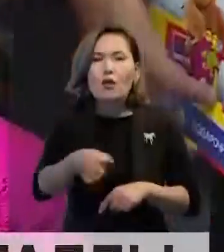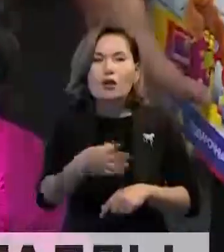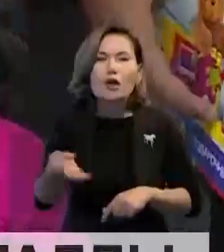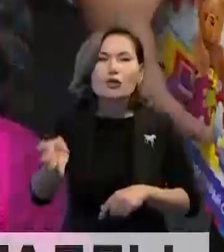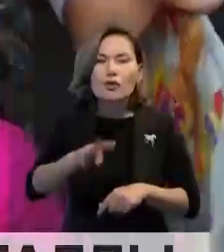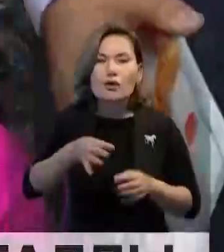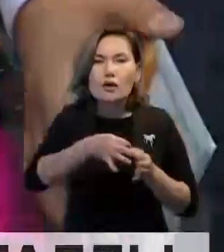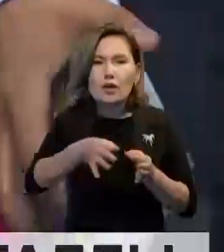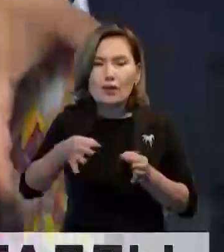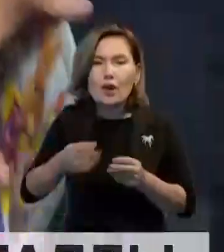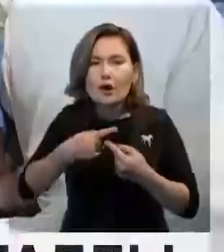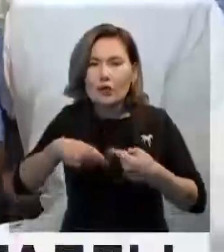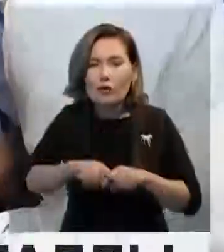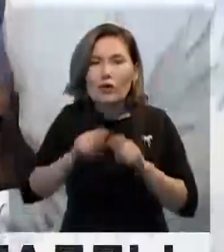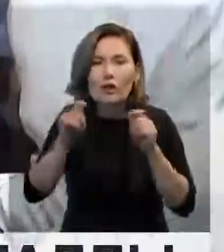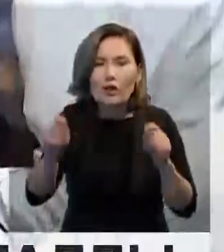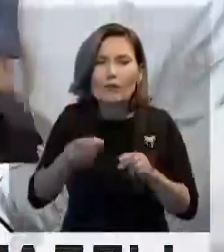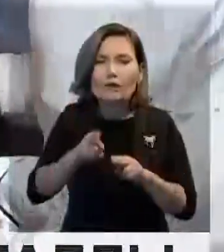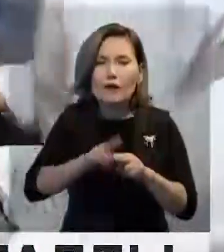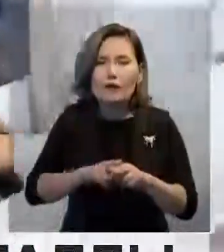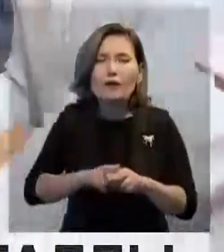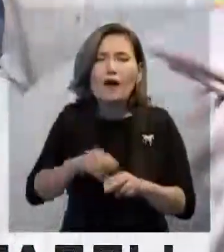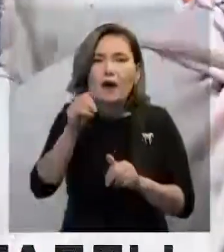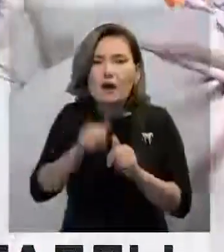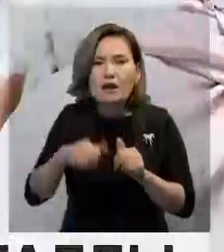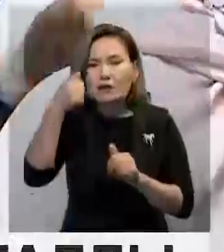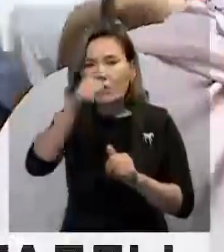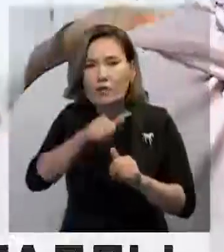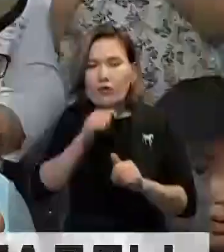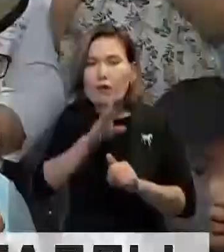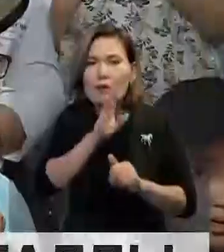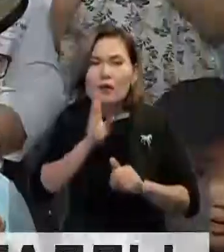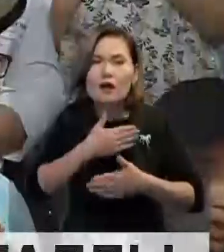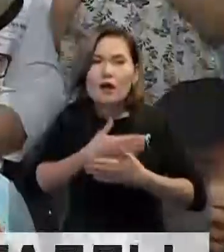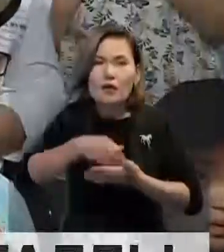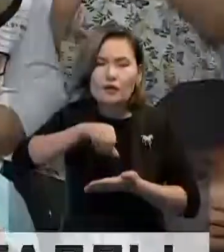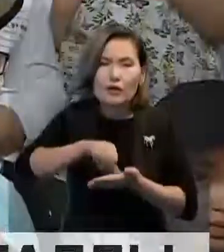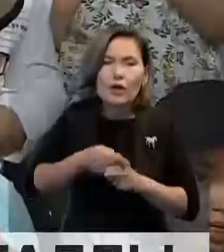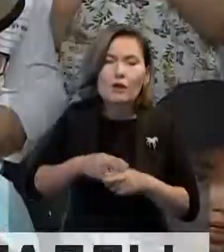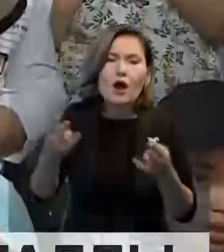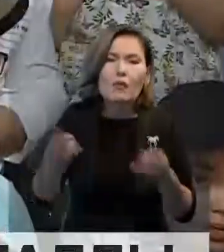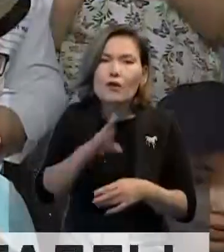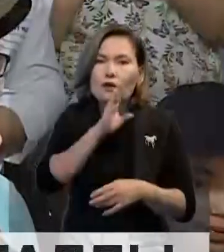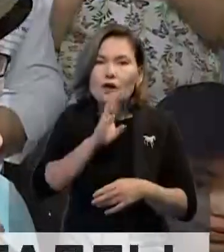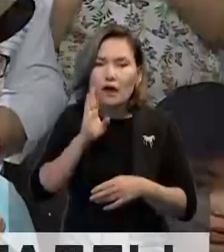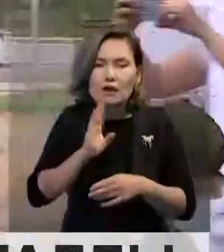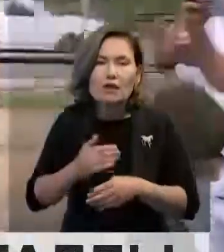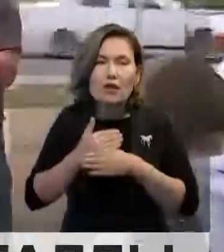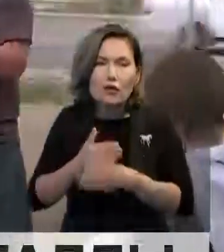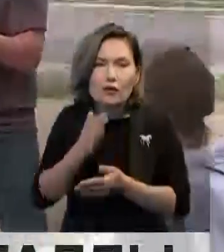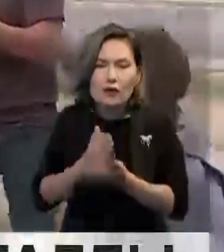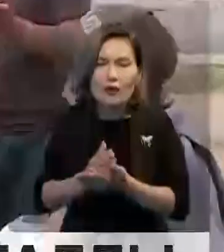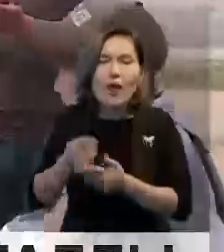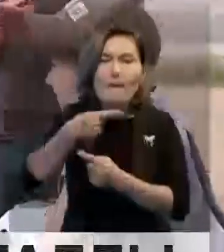бірдей ауданында бөлімін ашып, қазір ұйым мүшелерінің қатары 4000-ға жетіпті. Мұнда кәсіби мамандар мұқтаж аналарға барынша қолдау көрсетеді.